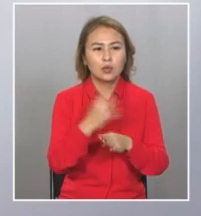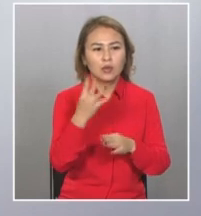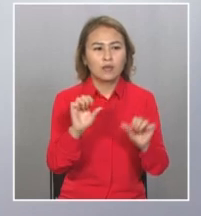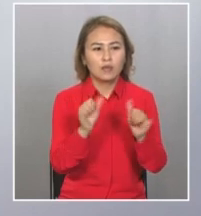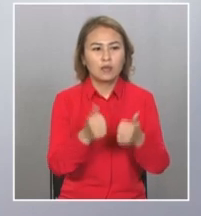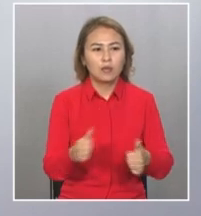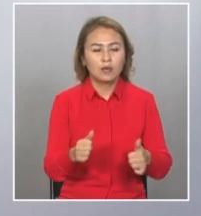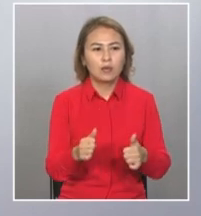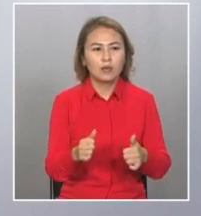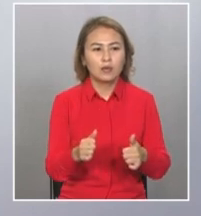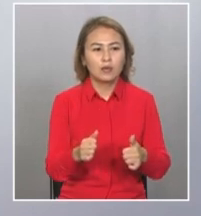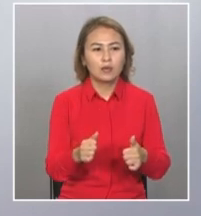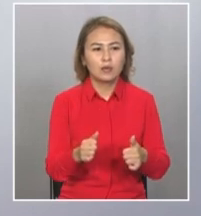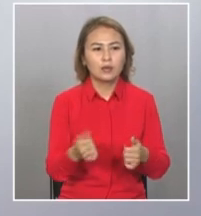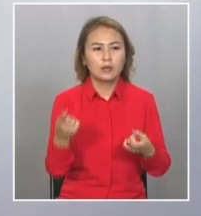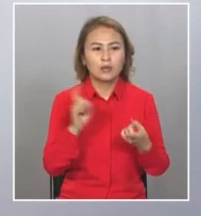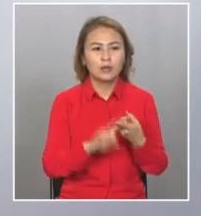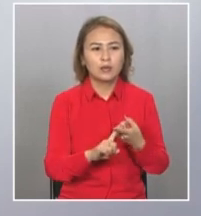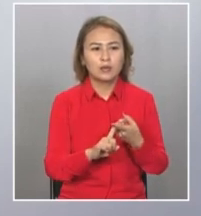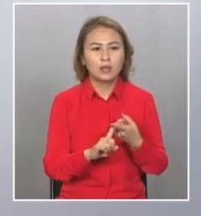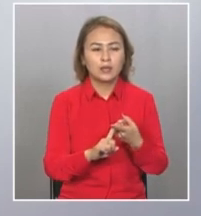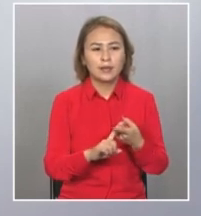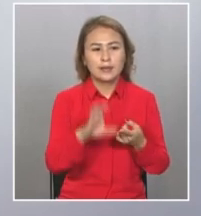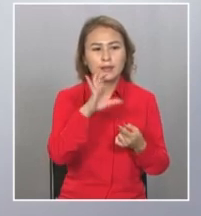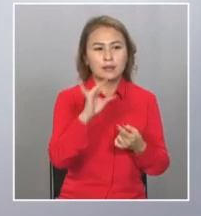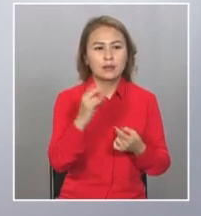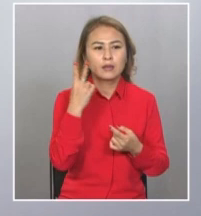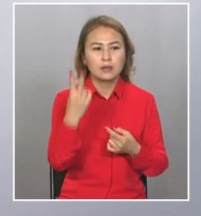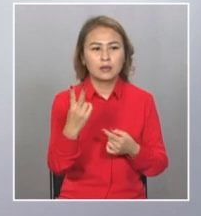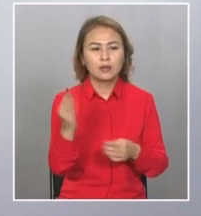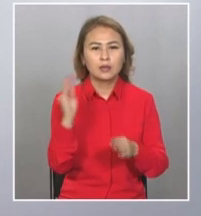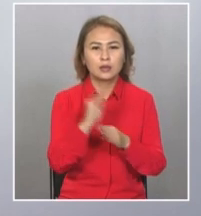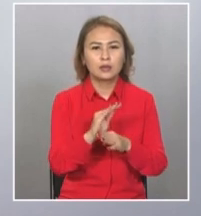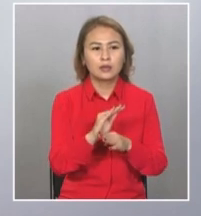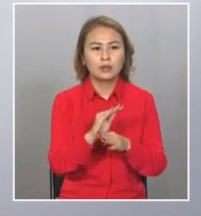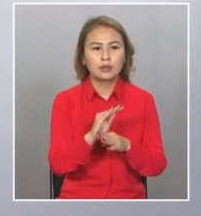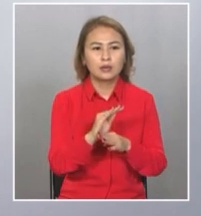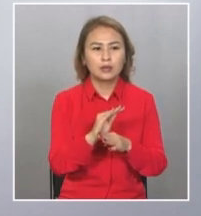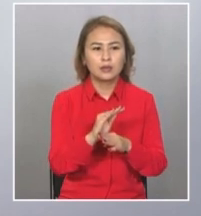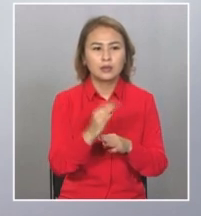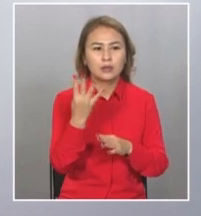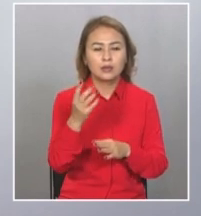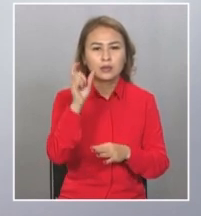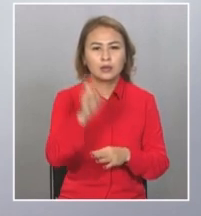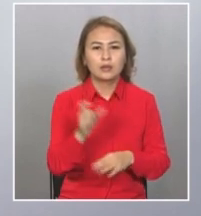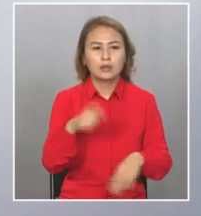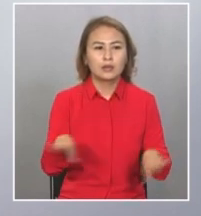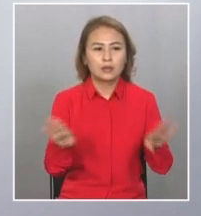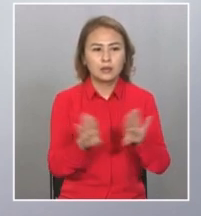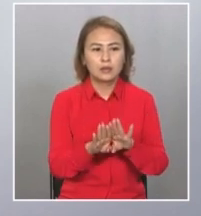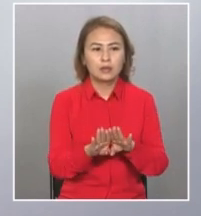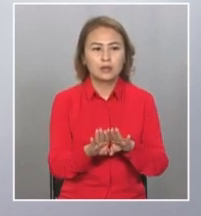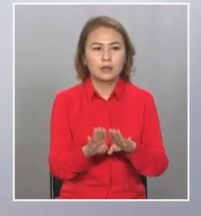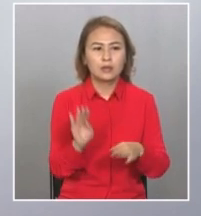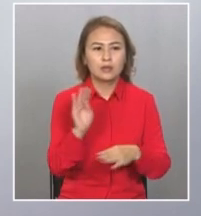аламыз. Бұған сәйкес C4 ұяшығында A2 мен